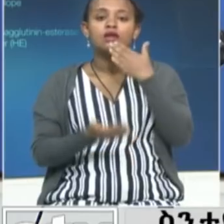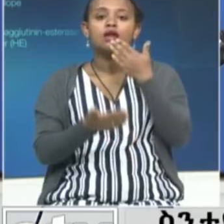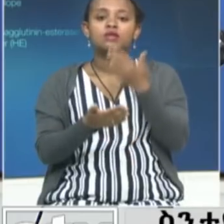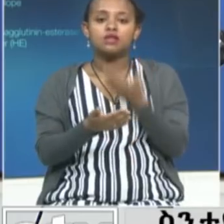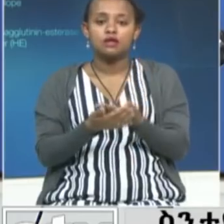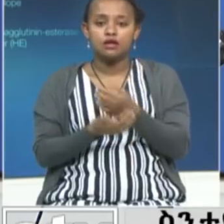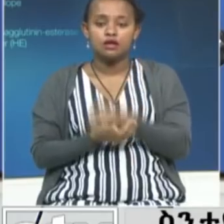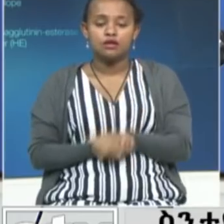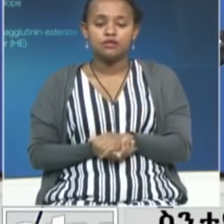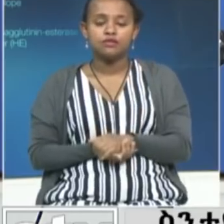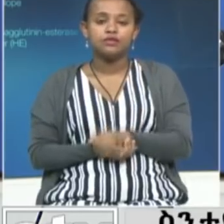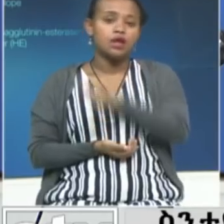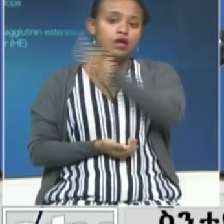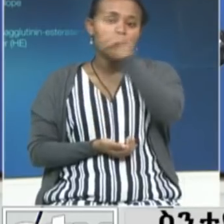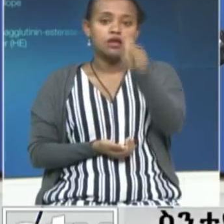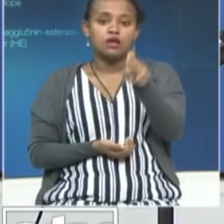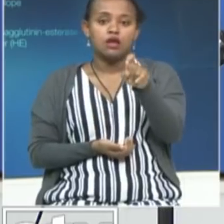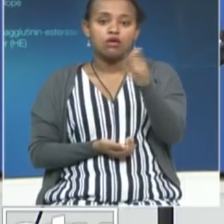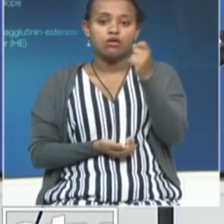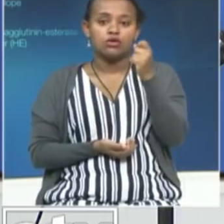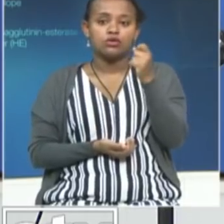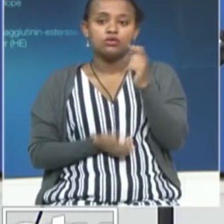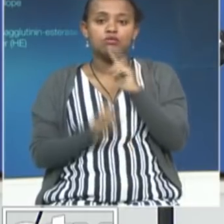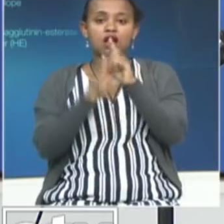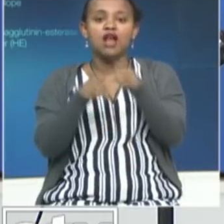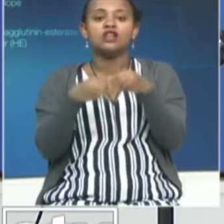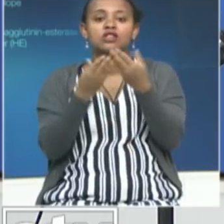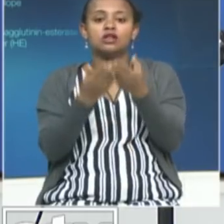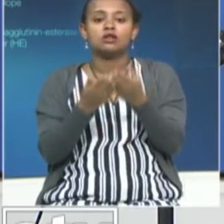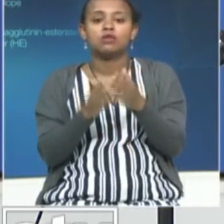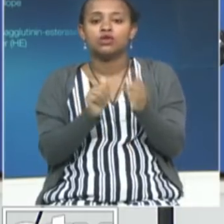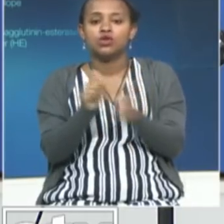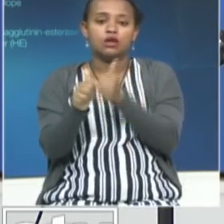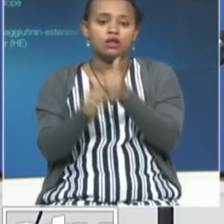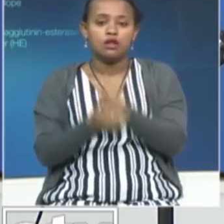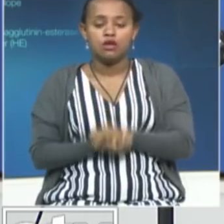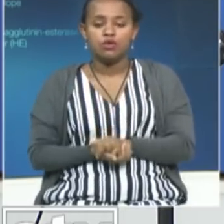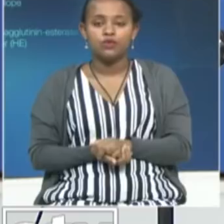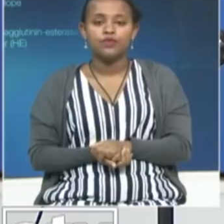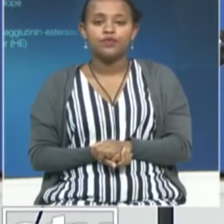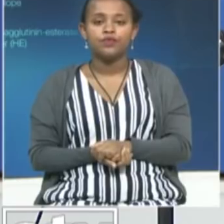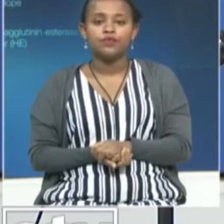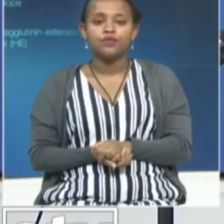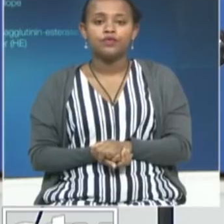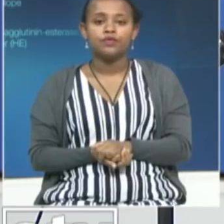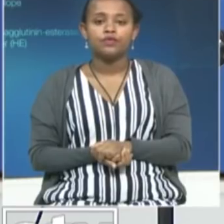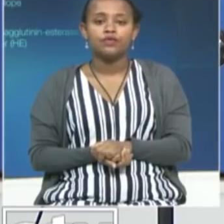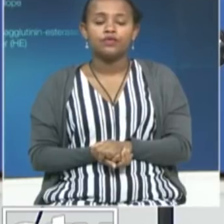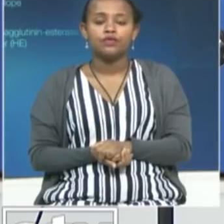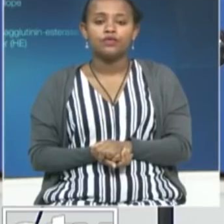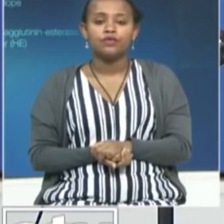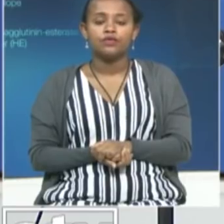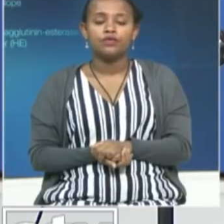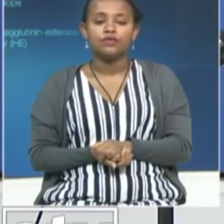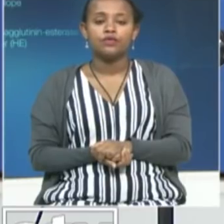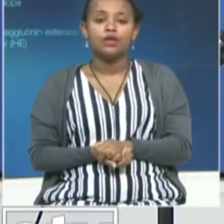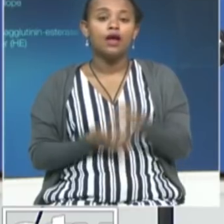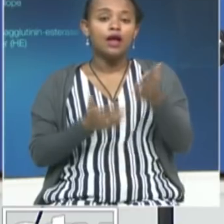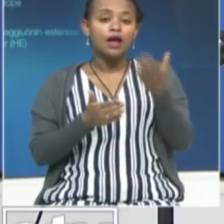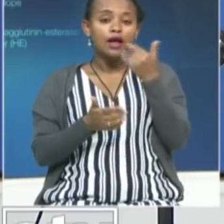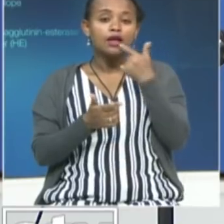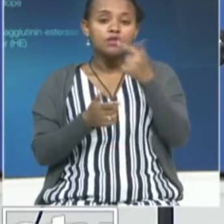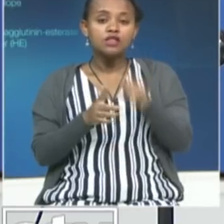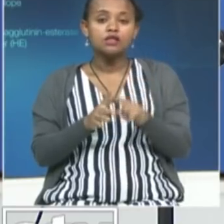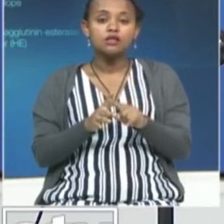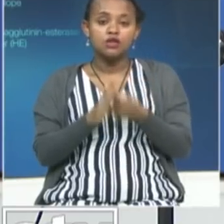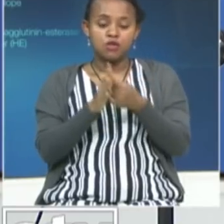እናመሰግናለን። ጥያቄዎቹ ተደምጠዋል፣ ምላሽ ሰጥባቸዋል፣ ይከታተሉ። መልካም። ቀደም ሲል የጀመርናቸው